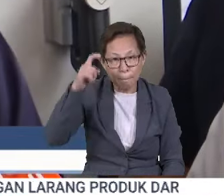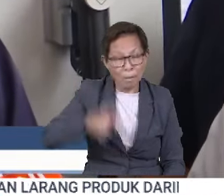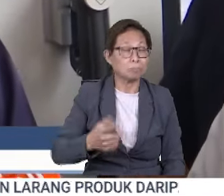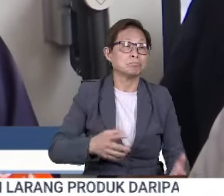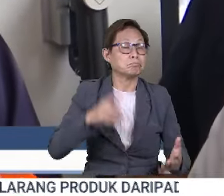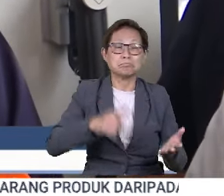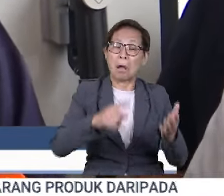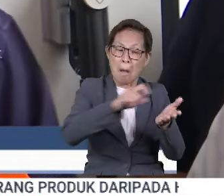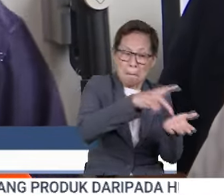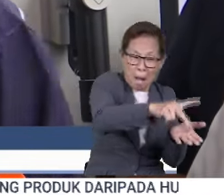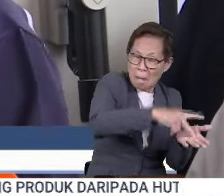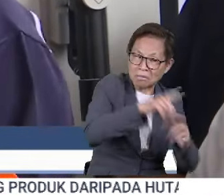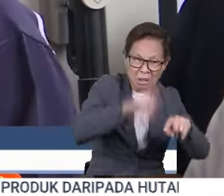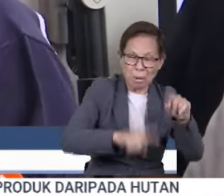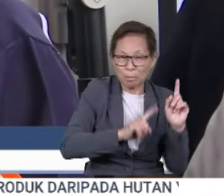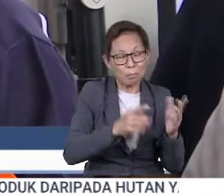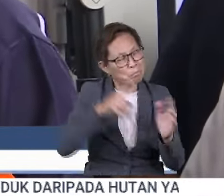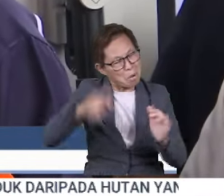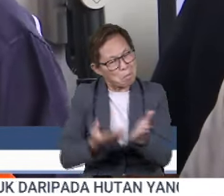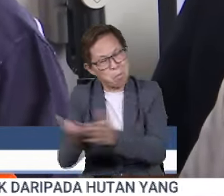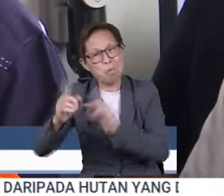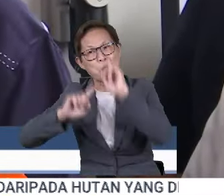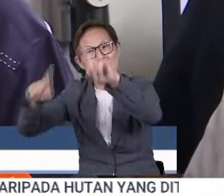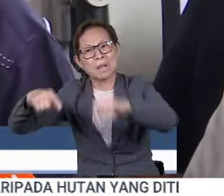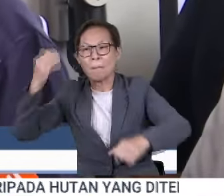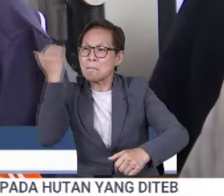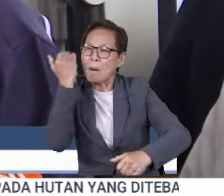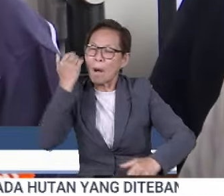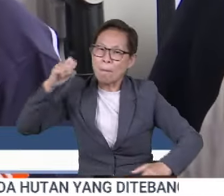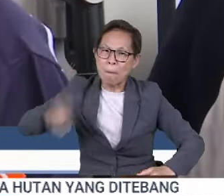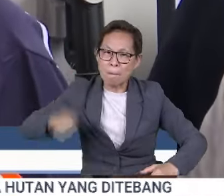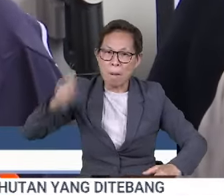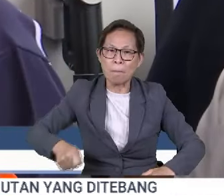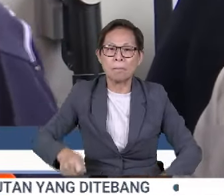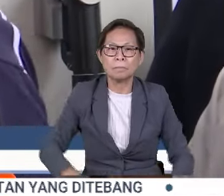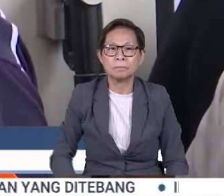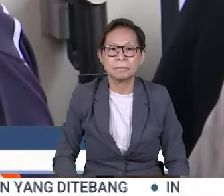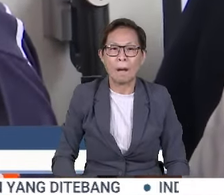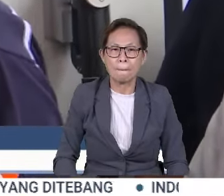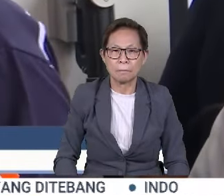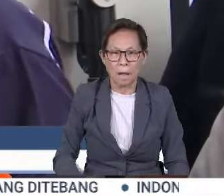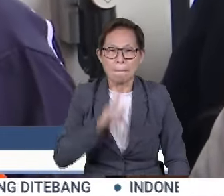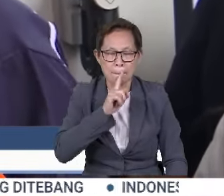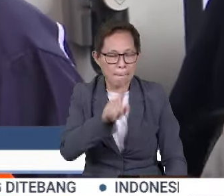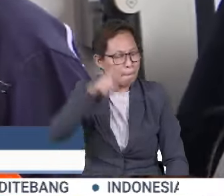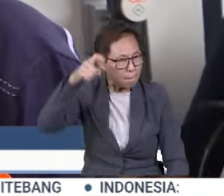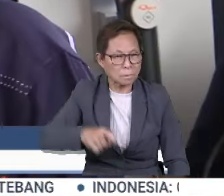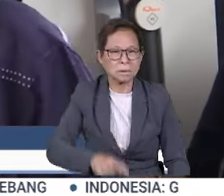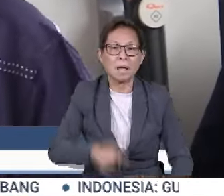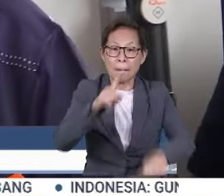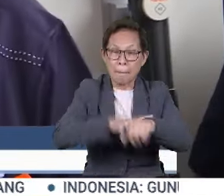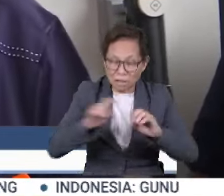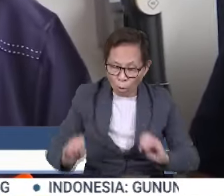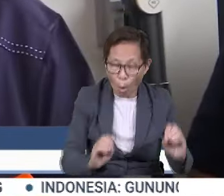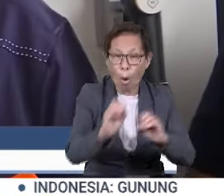mahkamah. Terus ke mahkamah. Si ada noya ya, si ada cinta. Gini itu kena dia. Memang semasa operasi